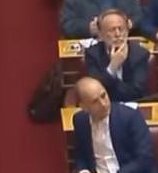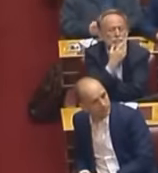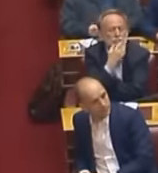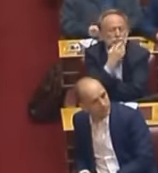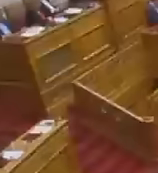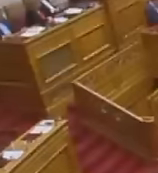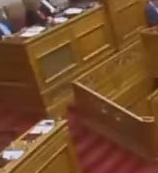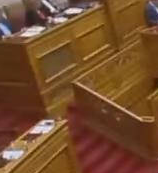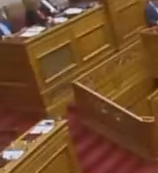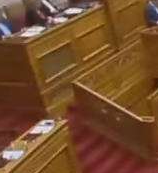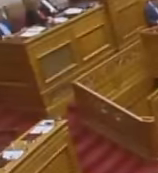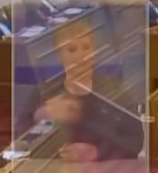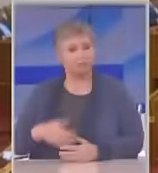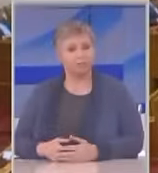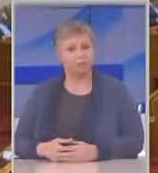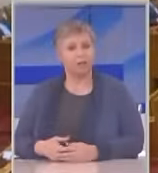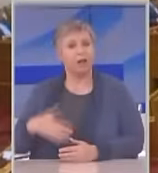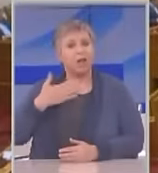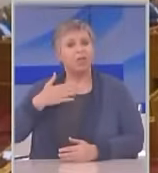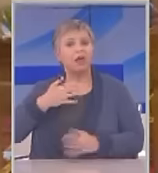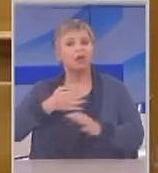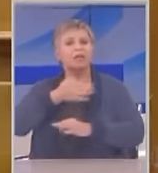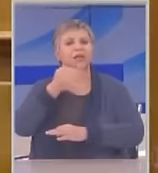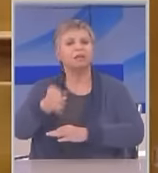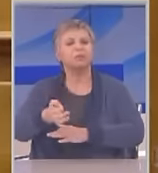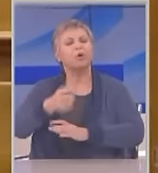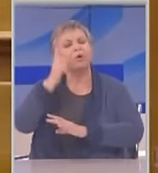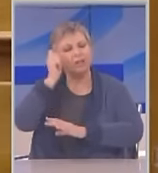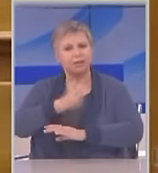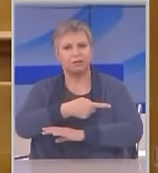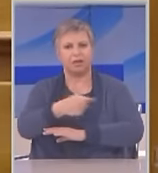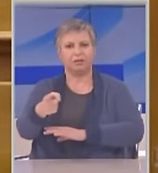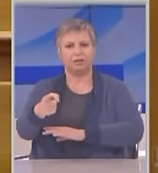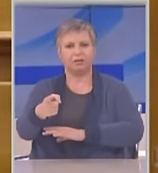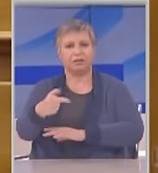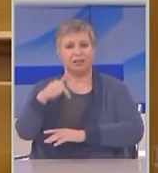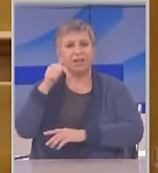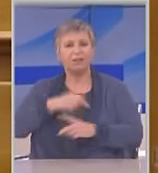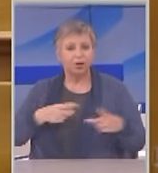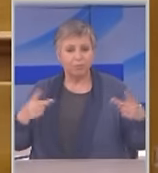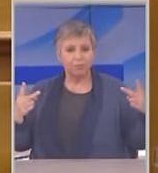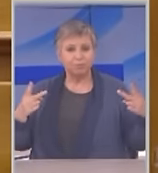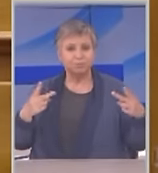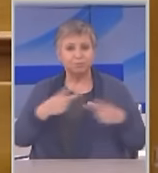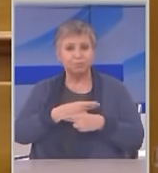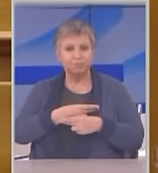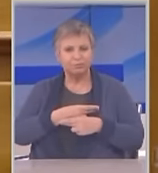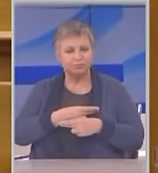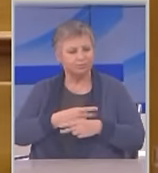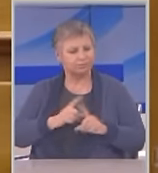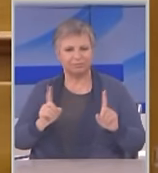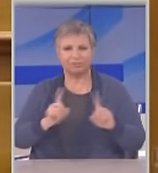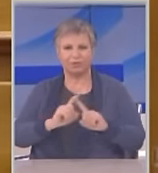Να ξέρετε και κάτι ακόμα. Η μάχη για τη διαφάνεια δεν σταματάει εκεί. Υπάρχουν και άλλες υποθέσεις